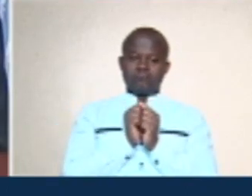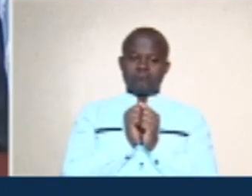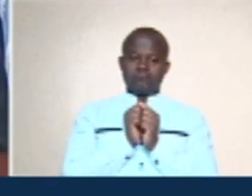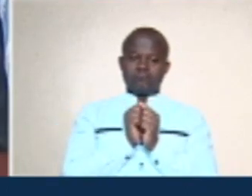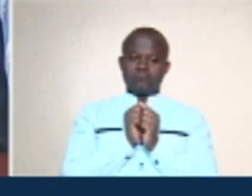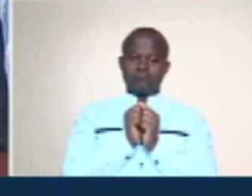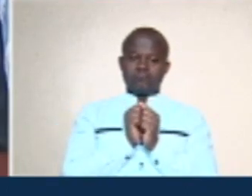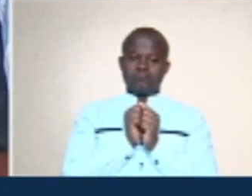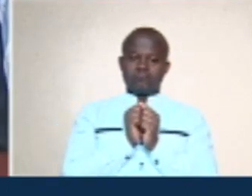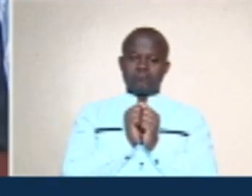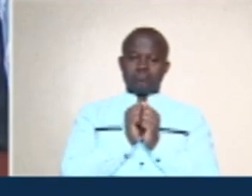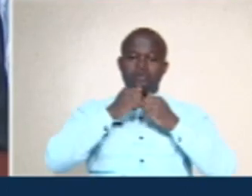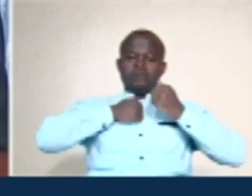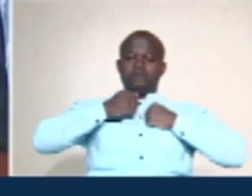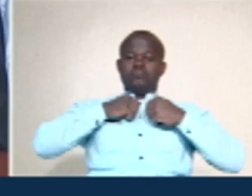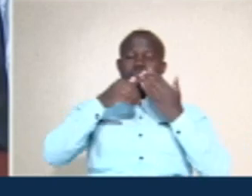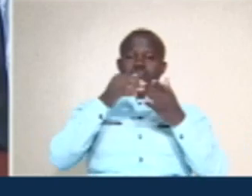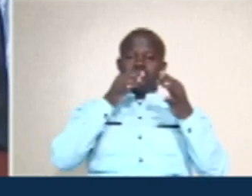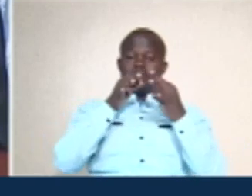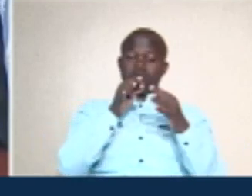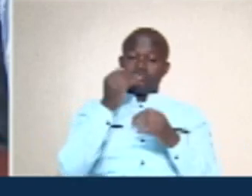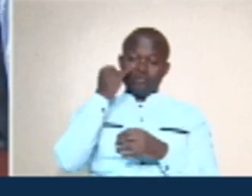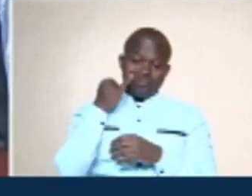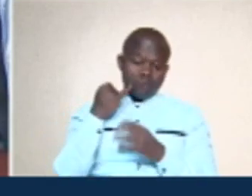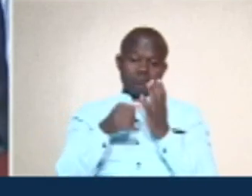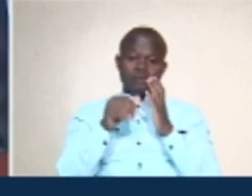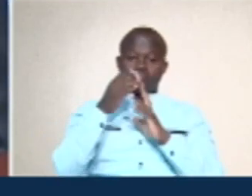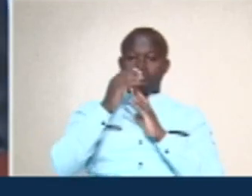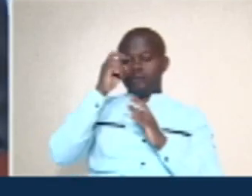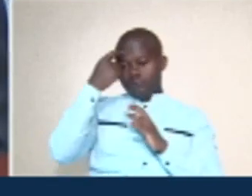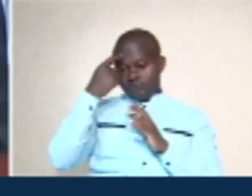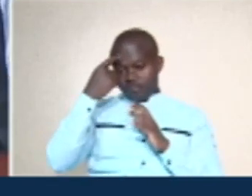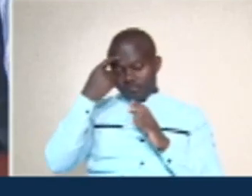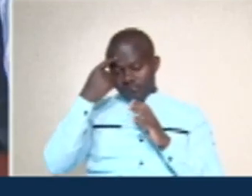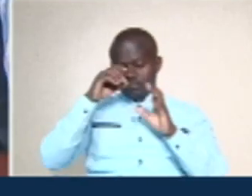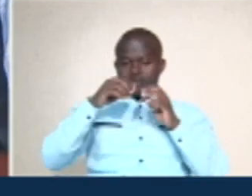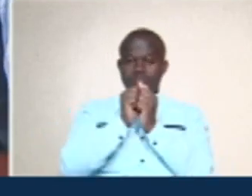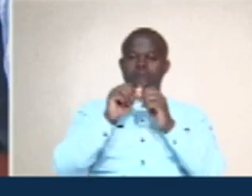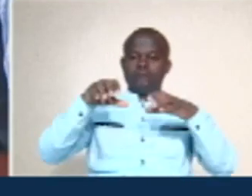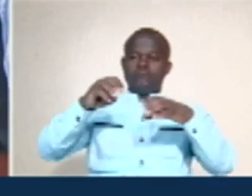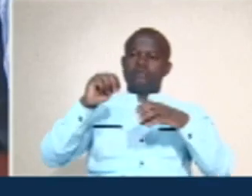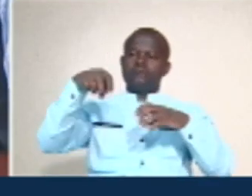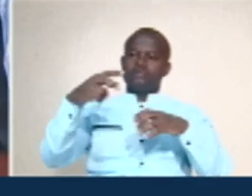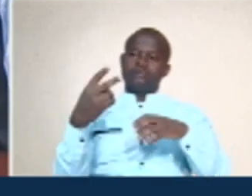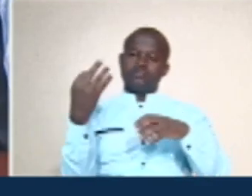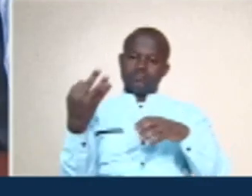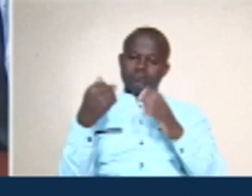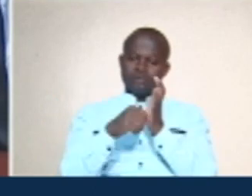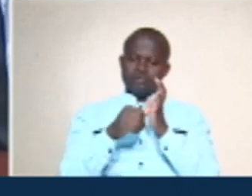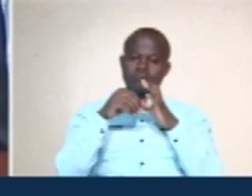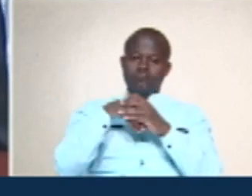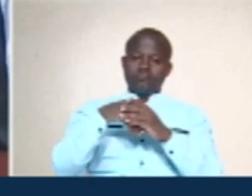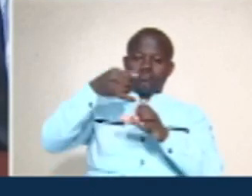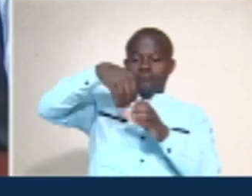conflict between u Rwanda rwarabisobanuye ko ikibazo hagati ya leta ya Congo n'umutwe wa M23 ari ikibazo cy'imbere